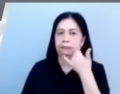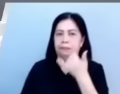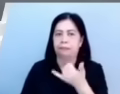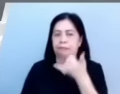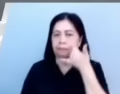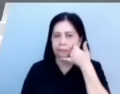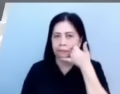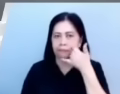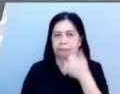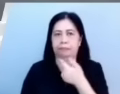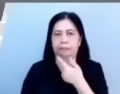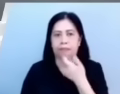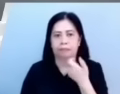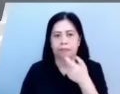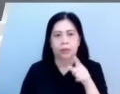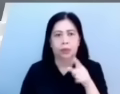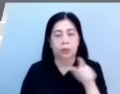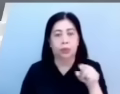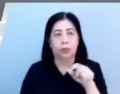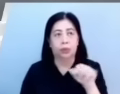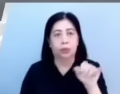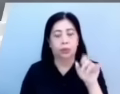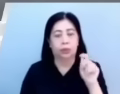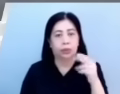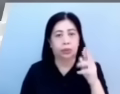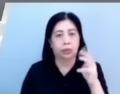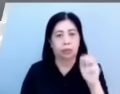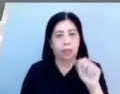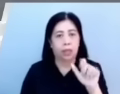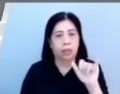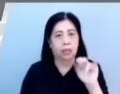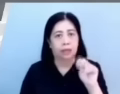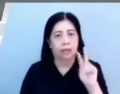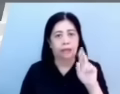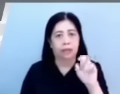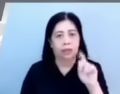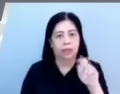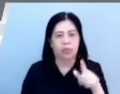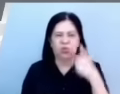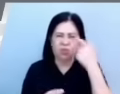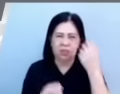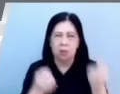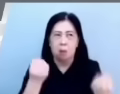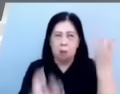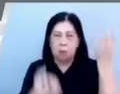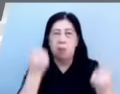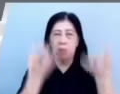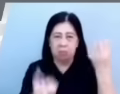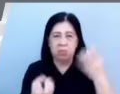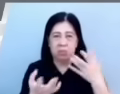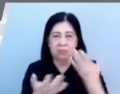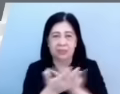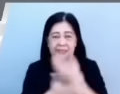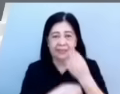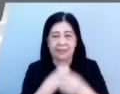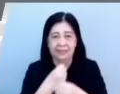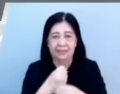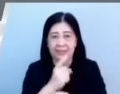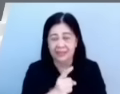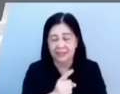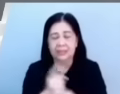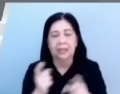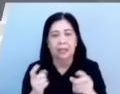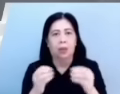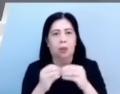So dahil po yung thermal inversion at the same time nangyari po yung putukan kumbaga ng pagsalubong po natin sa bagong taon, mas